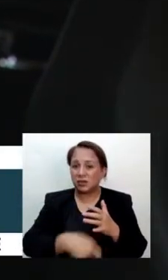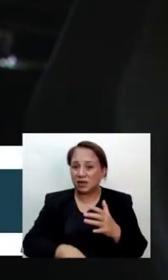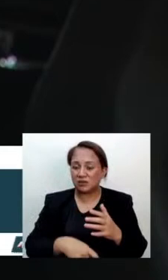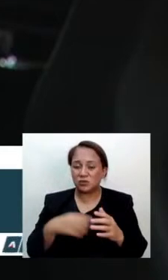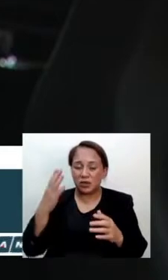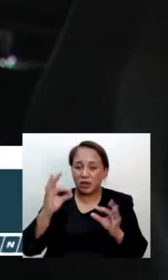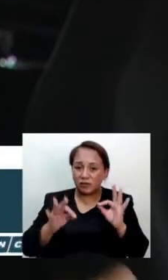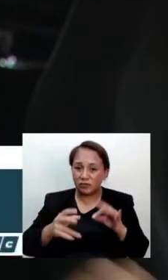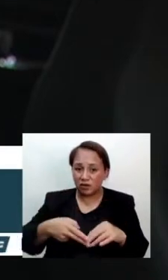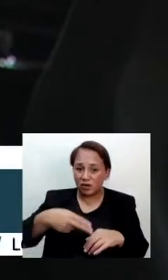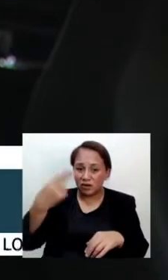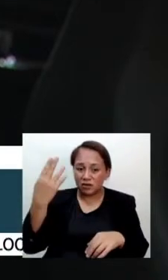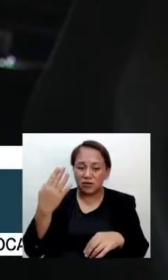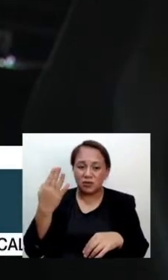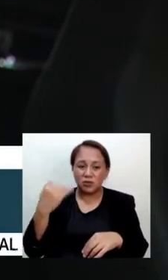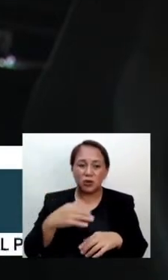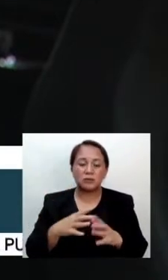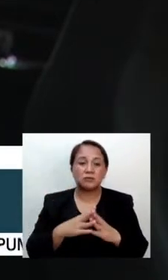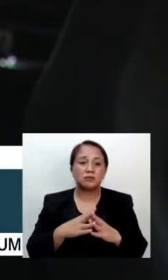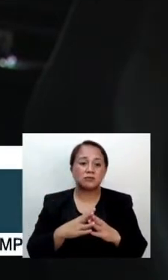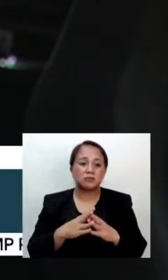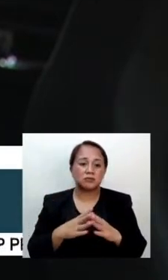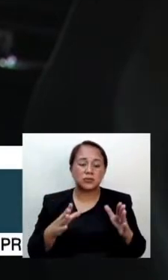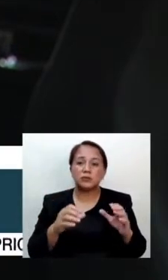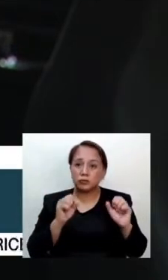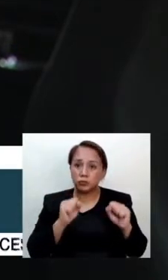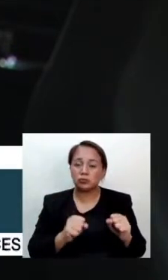Kasi malaking bagay na rin yun sa